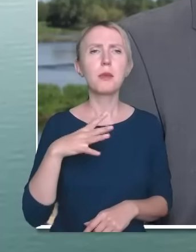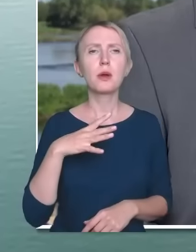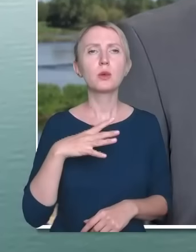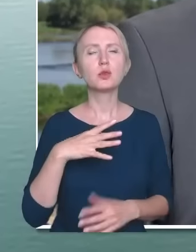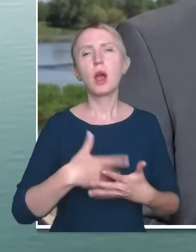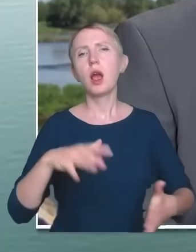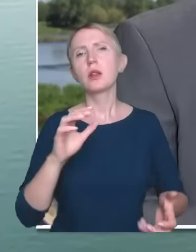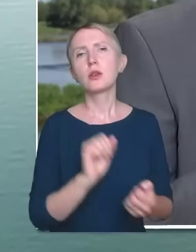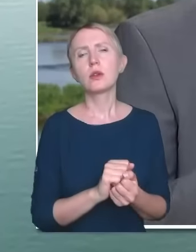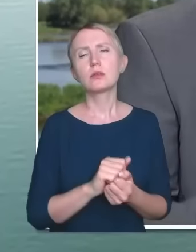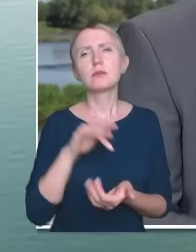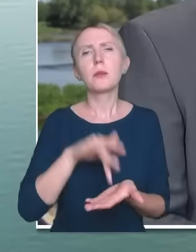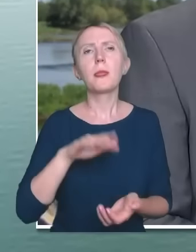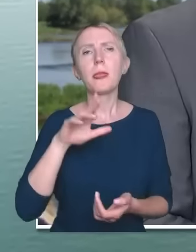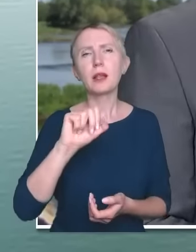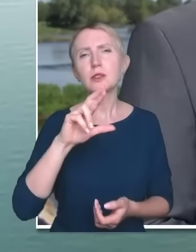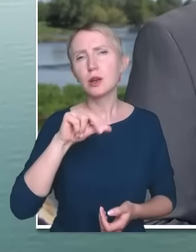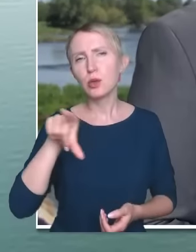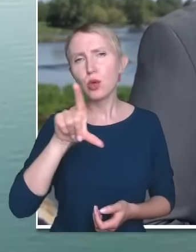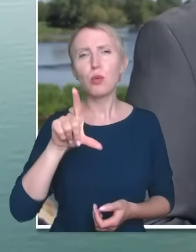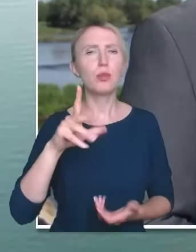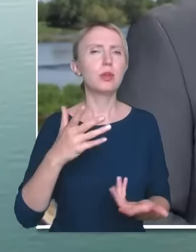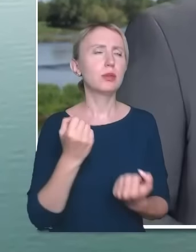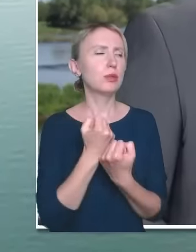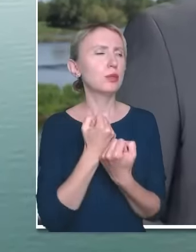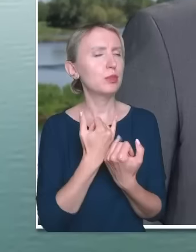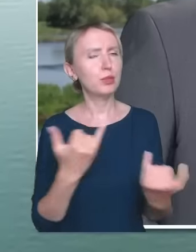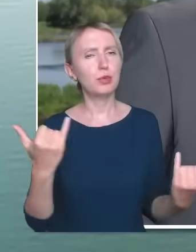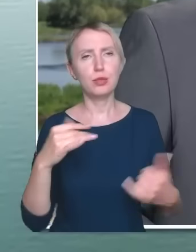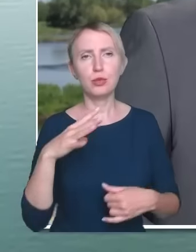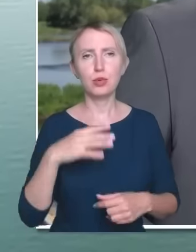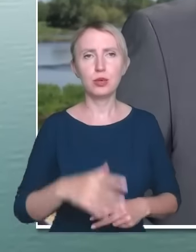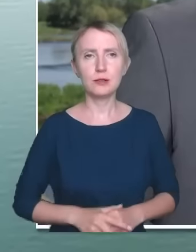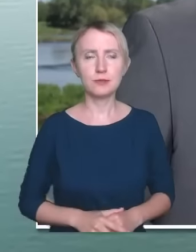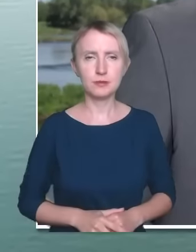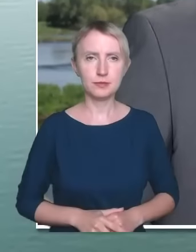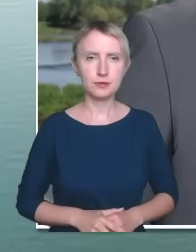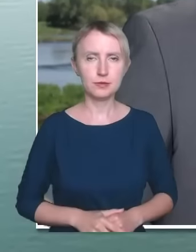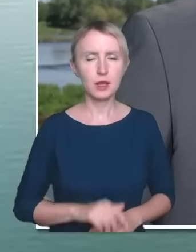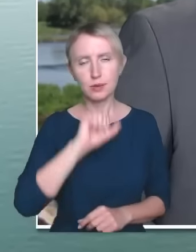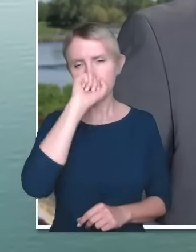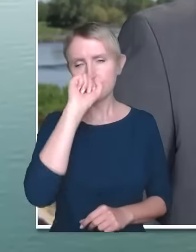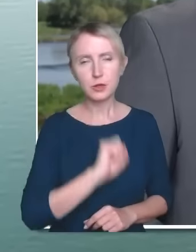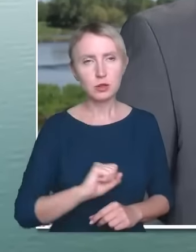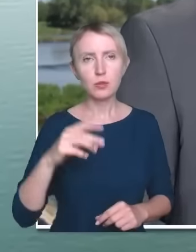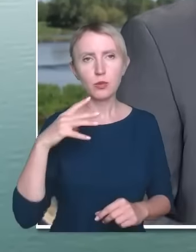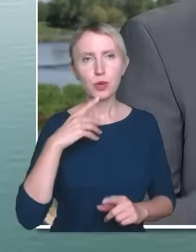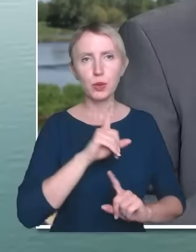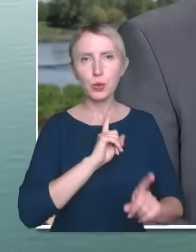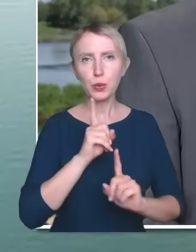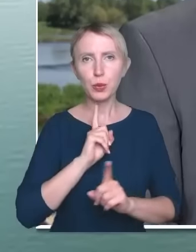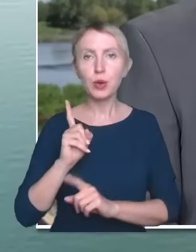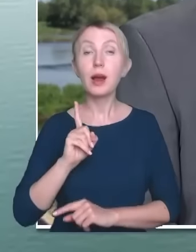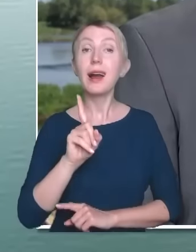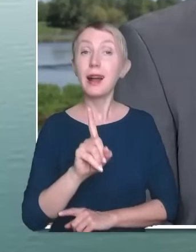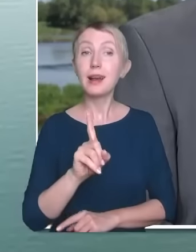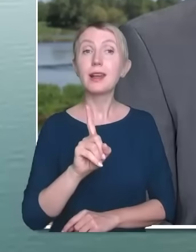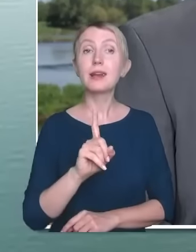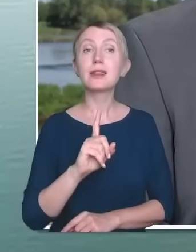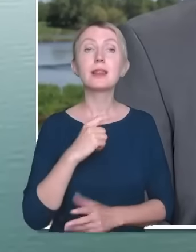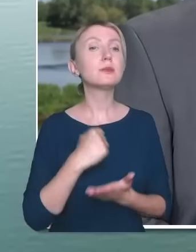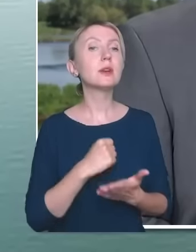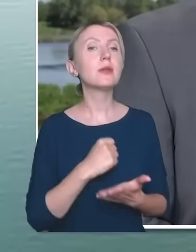katastrofy w Czarnobylu. No to w ogóle już nieziemskie różne głupoty wtedy opowiadano. Ale od strony